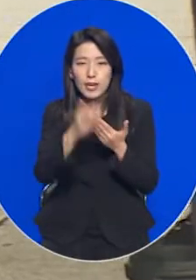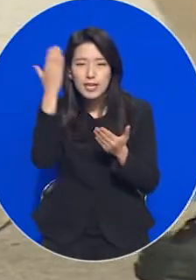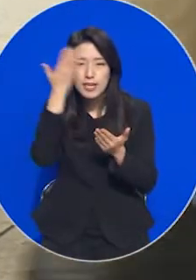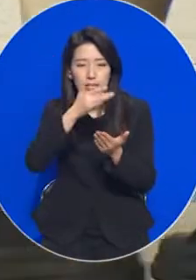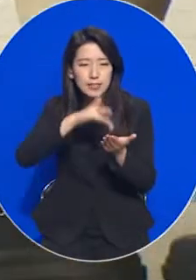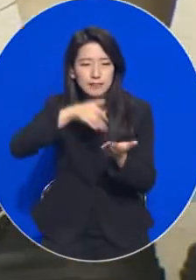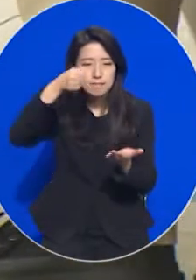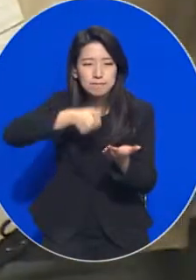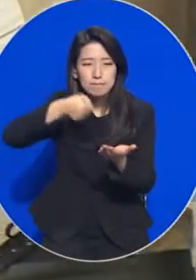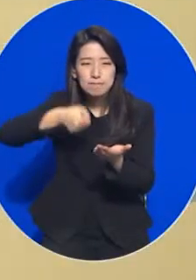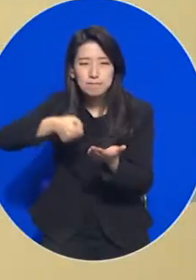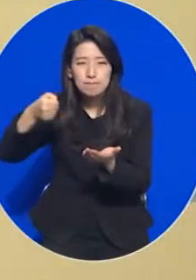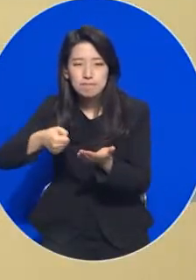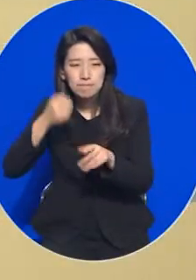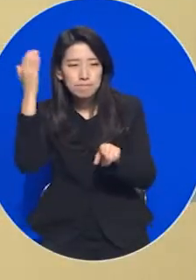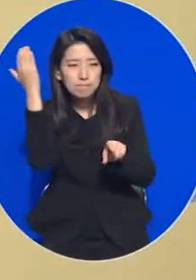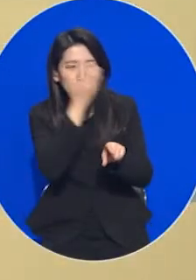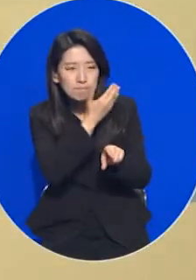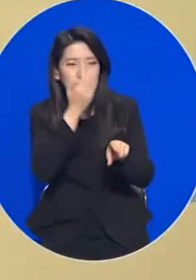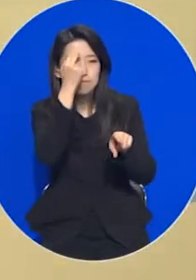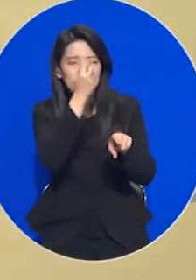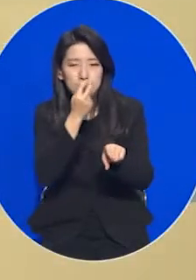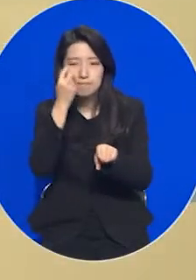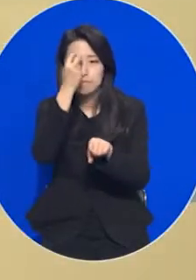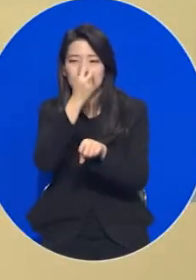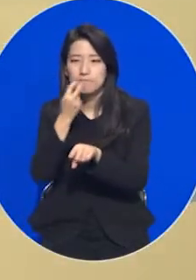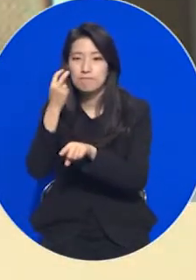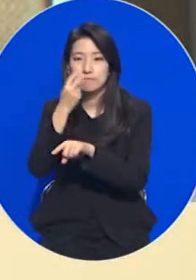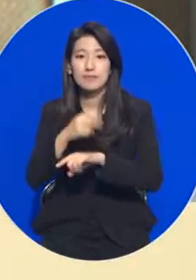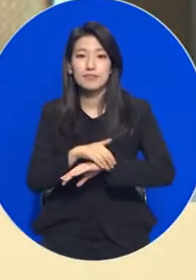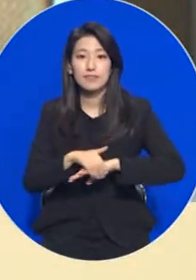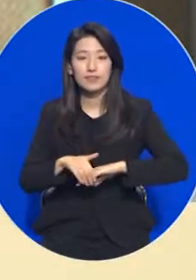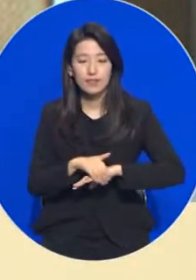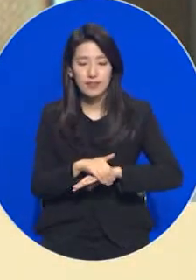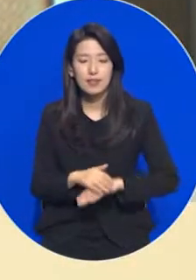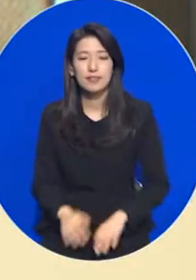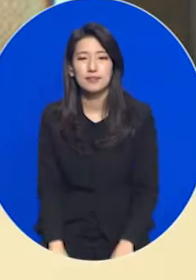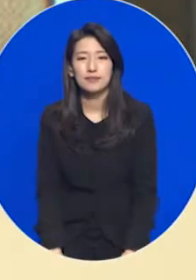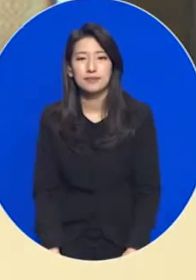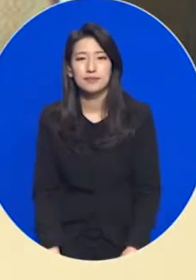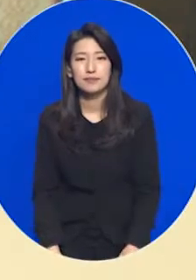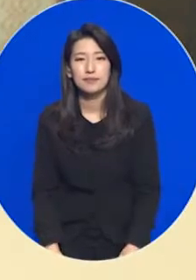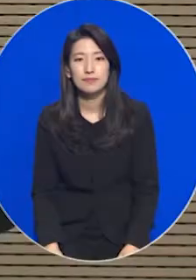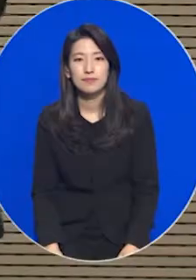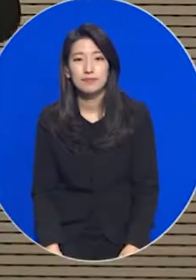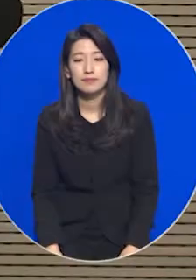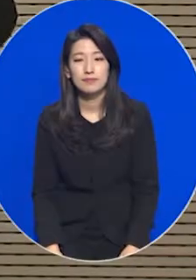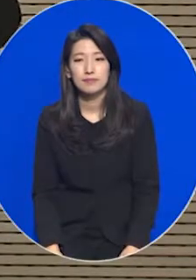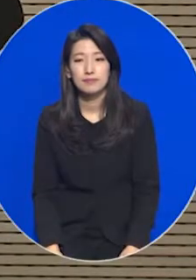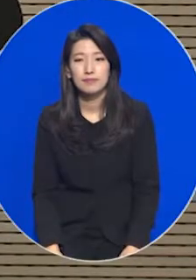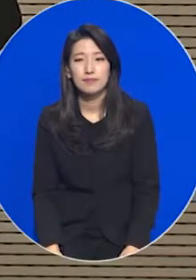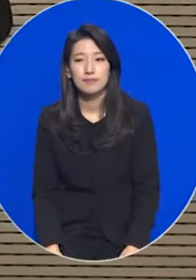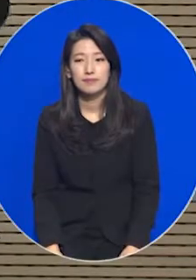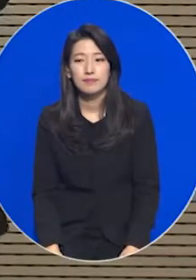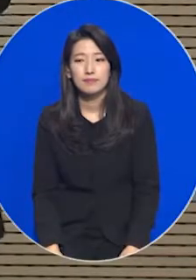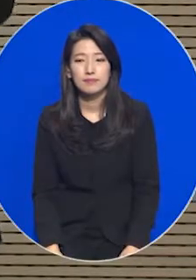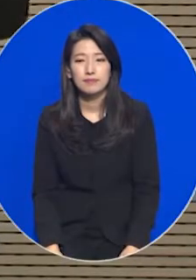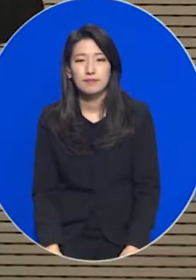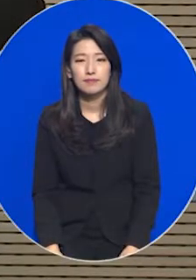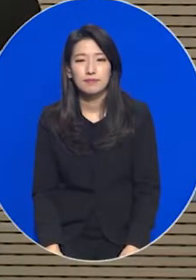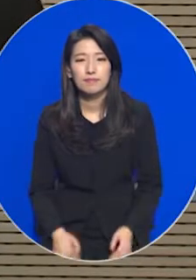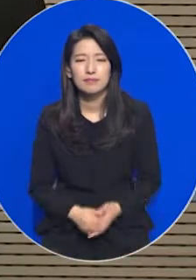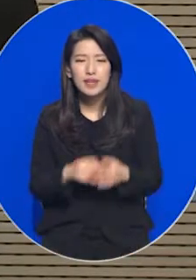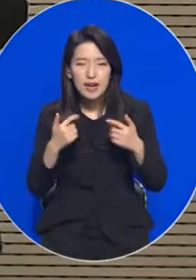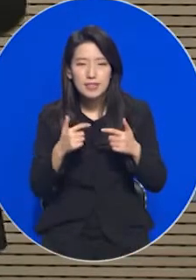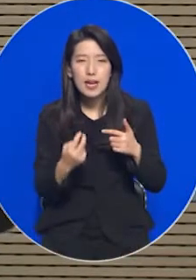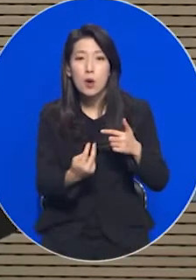예매부터 탑승, 이용까지 전 단계에 걸쳐 방역수칙을 철저히 시행할 계획입니다. 수시로 환기와